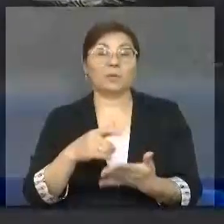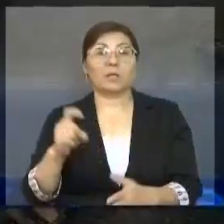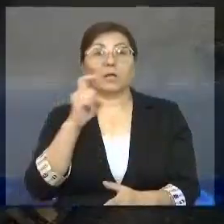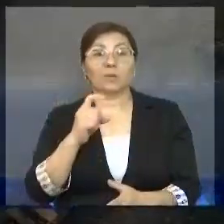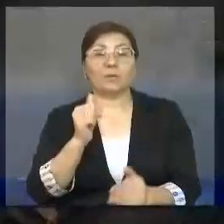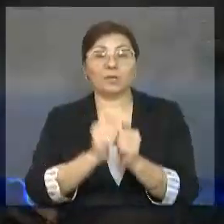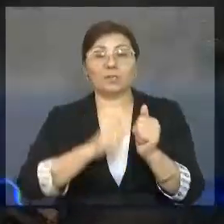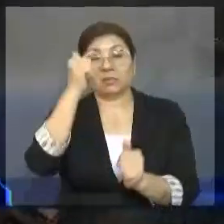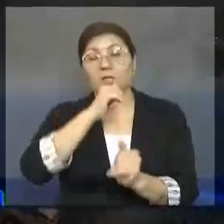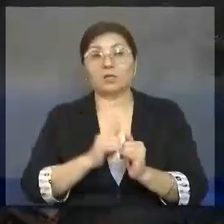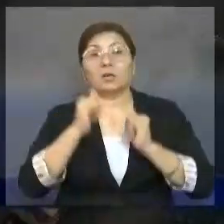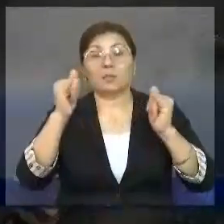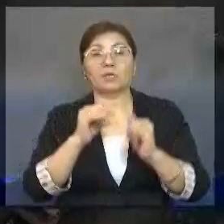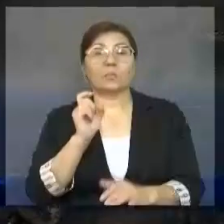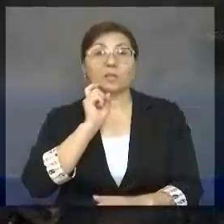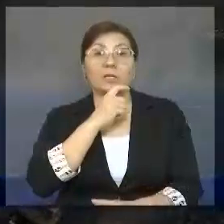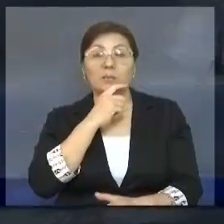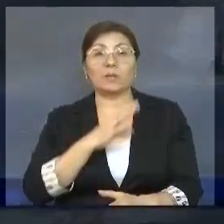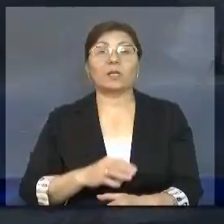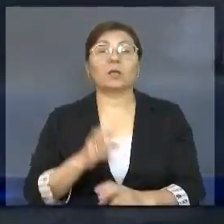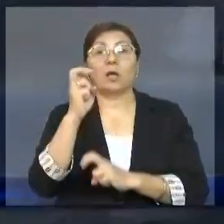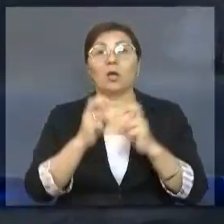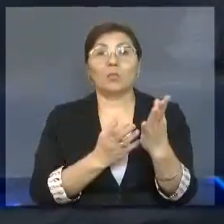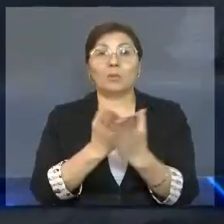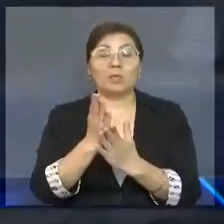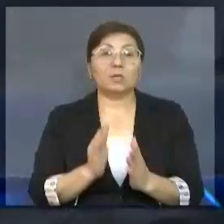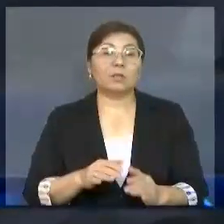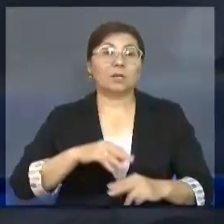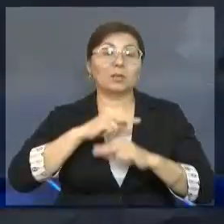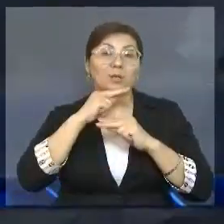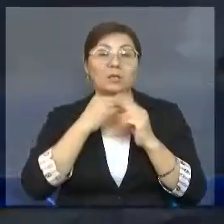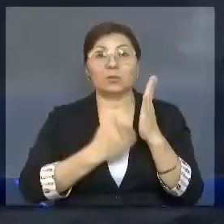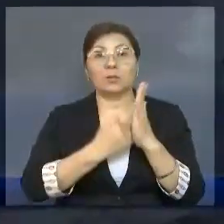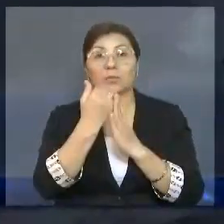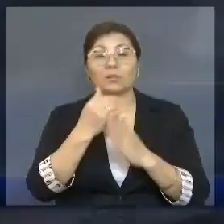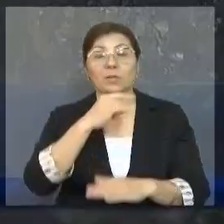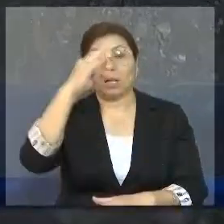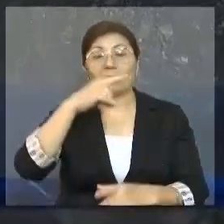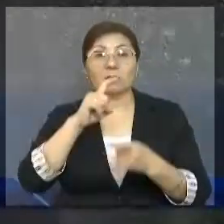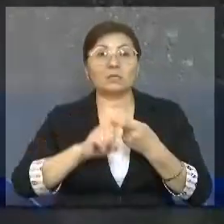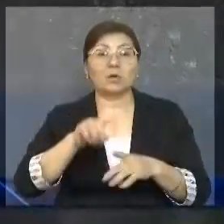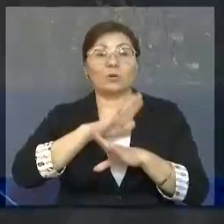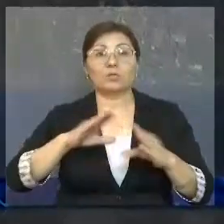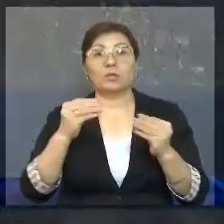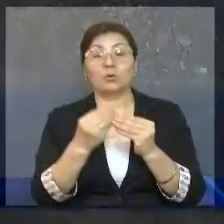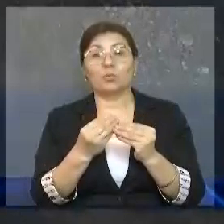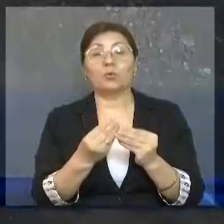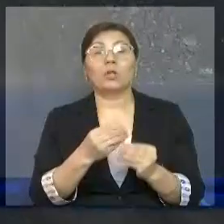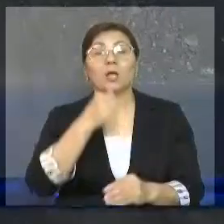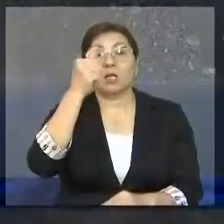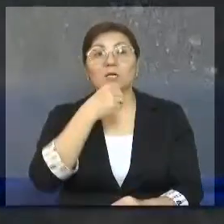жылдан жылға дам келет, әсіресе экономика және өндіріс бақытында өсім бар. Мысалы, бұйыл Қазақстан тәуелсіздігіне 10 жыл шақтасы